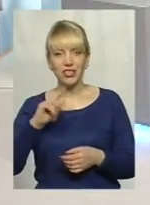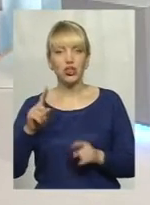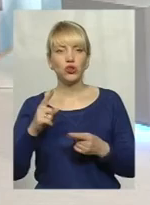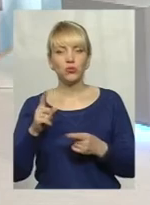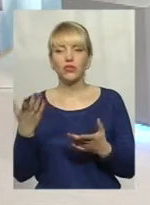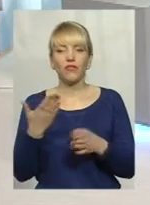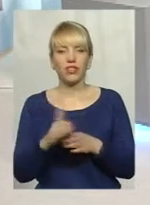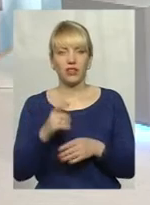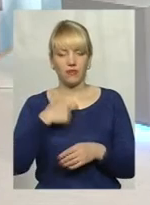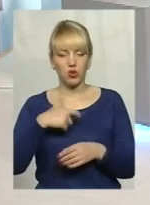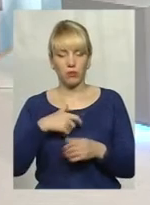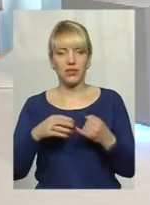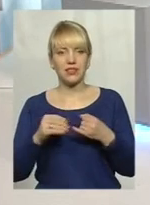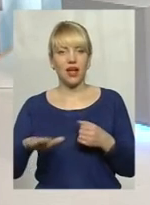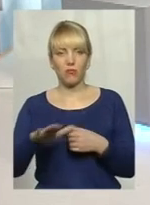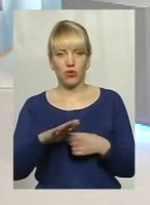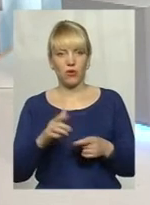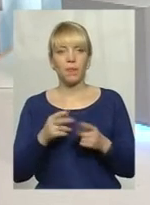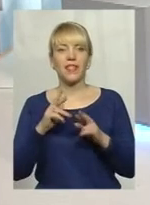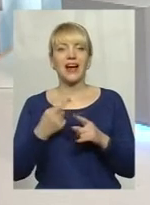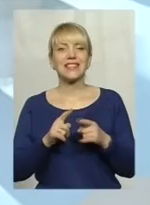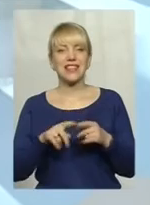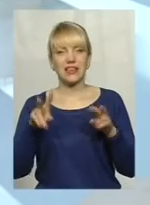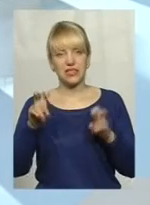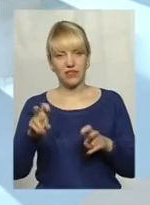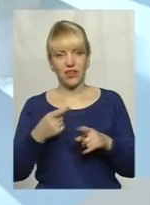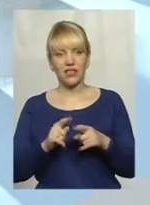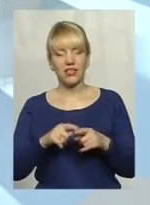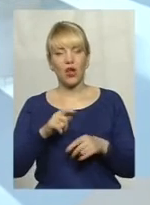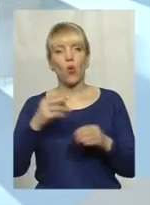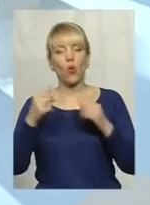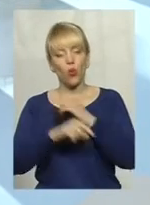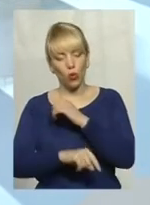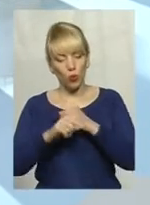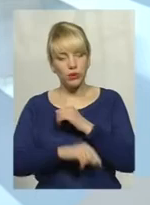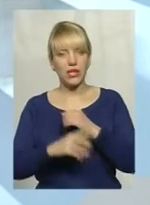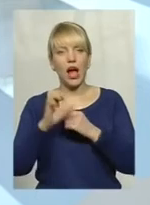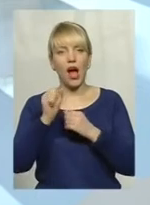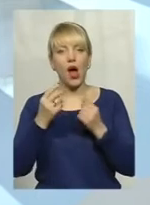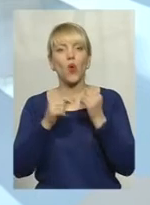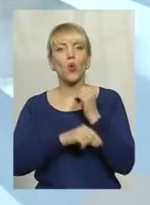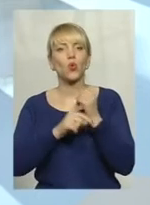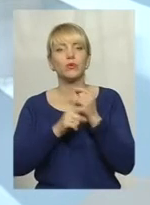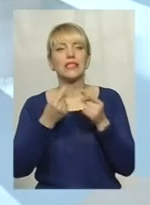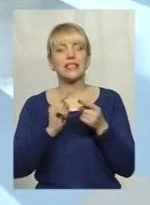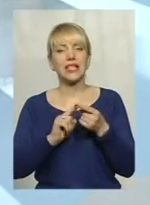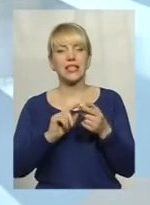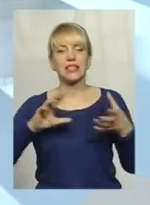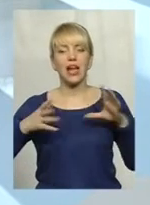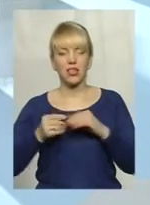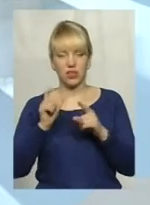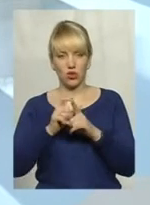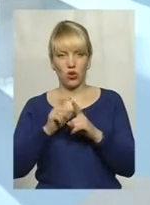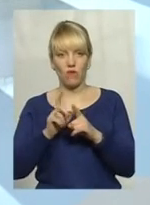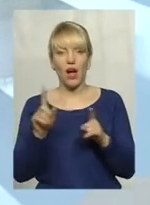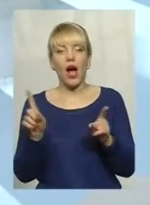ще якусь ділянку, але як це називається, ну це корупція, але ну корупція це загальне слово. Але от більш детальніше, що це таке, і як